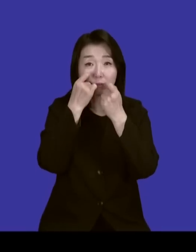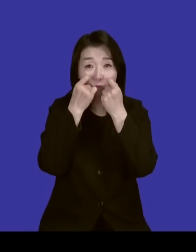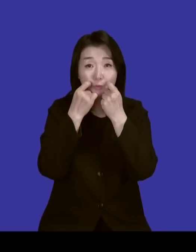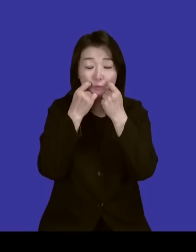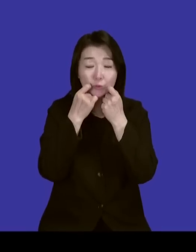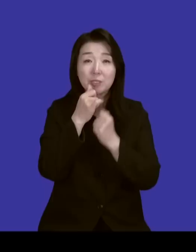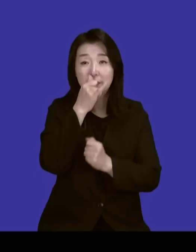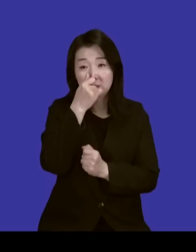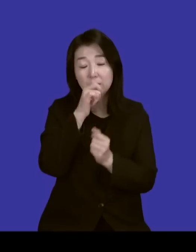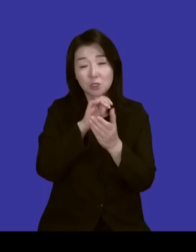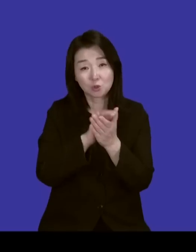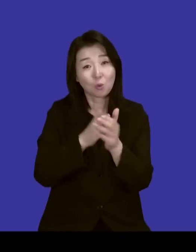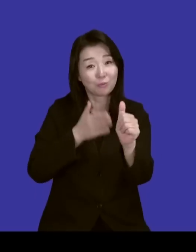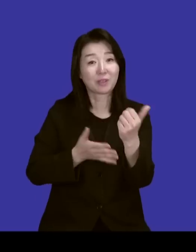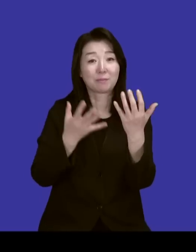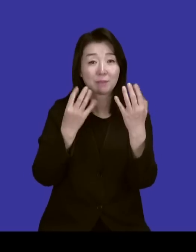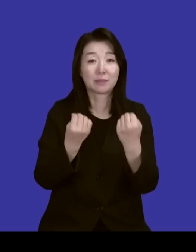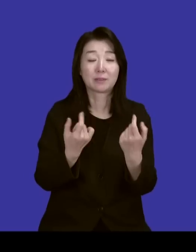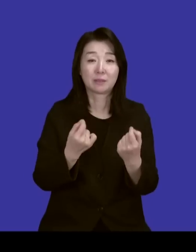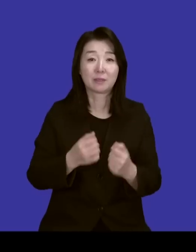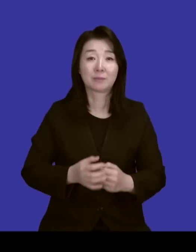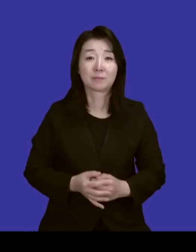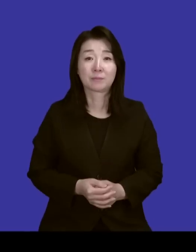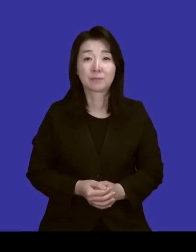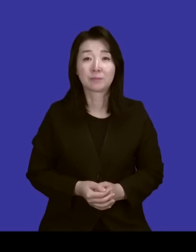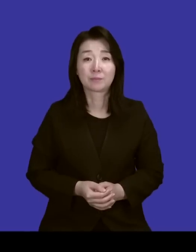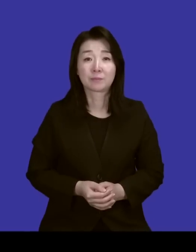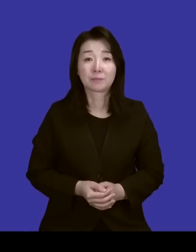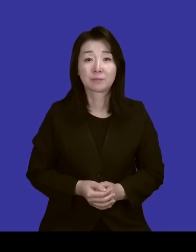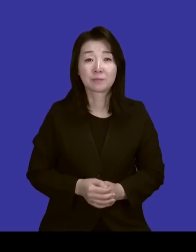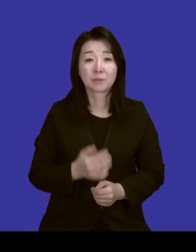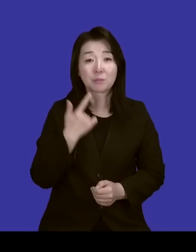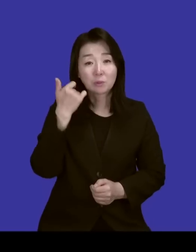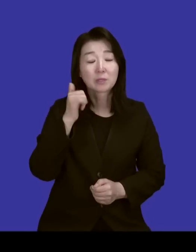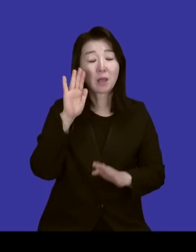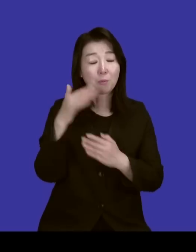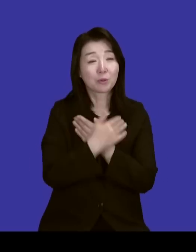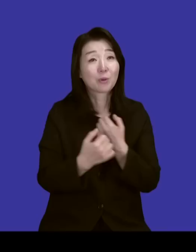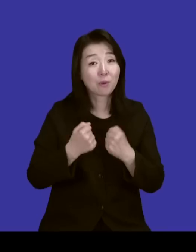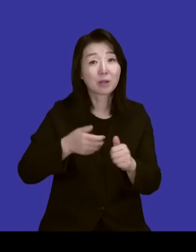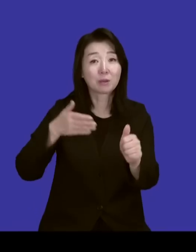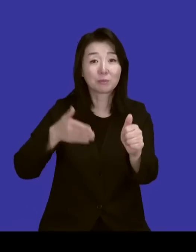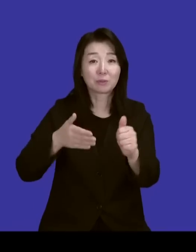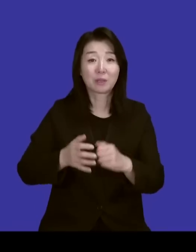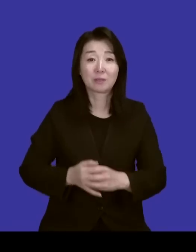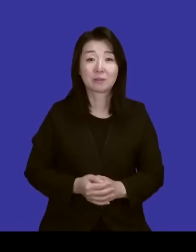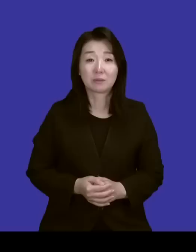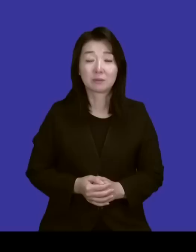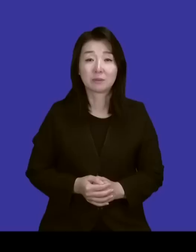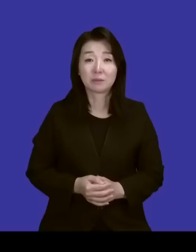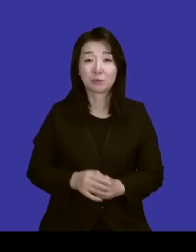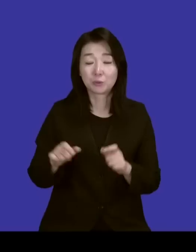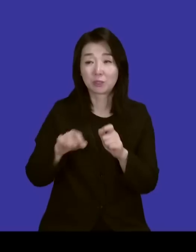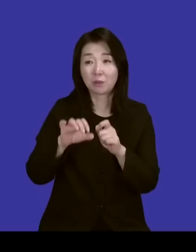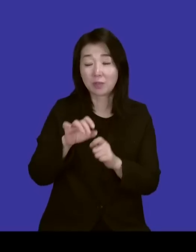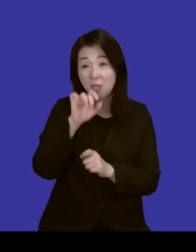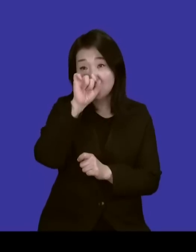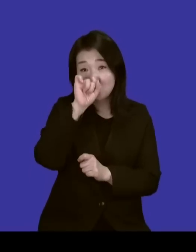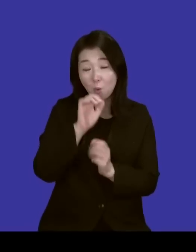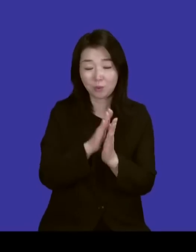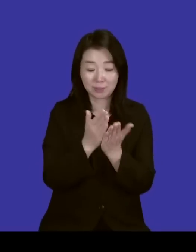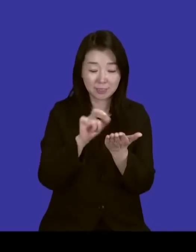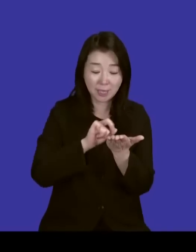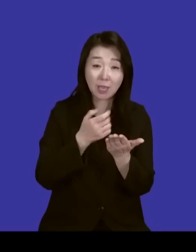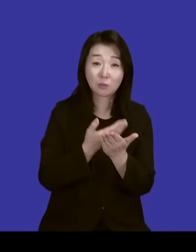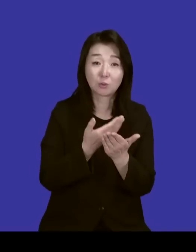젖은 기도 요청이 더 많으실 것 같다는 생각이 들어서 네. 목사님 앞으로 더 건강하시고 네. 네. 우리 곁에 더 많은 좋은 책들 네. 또